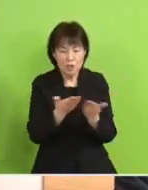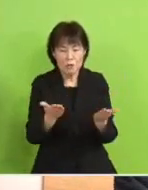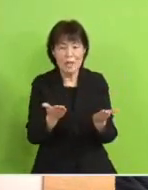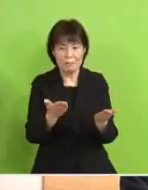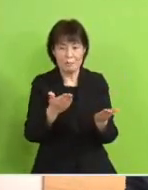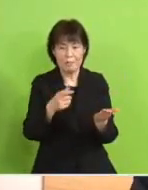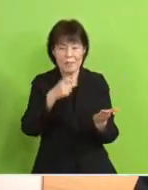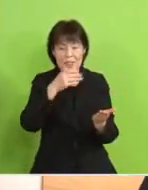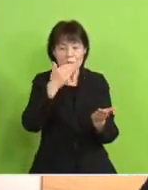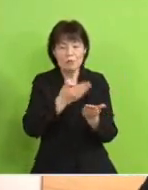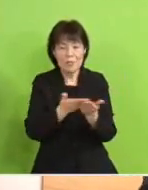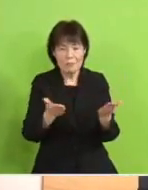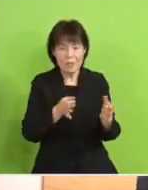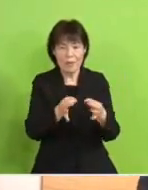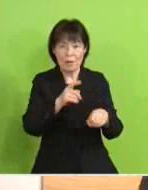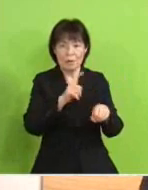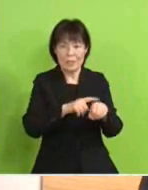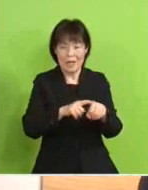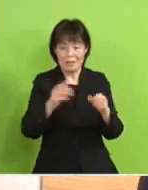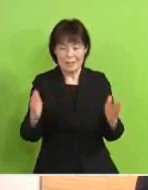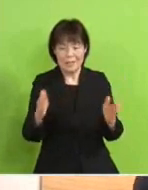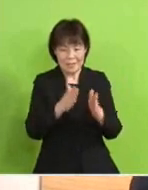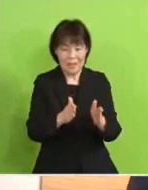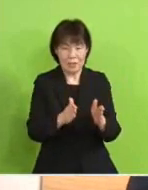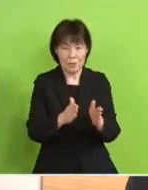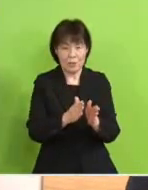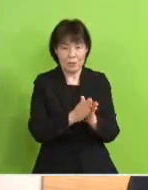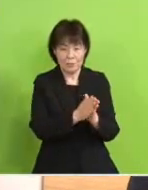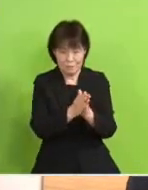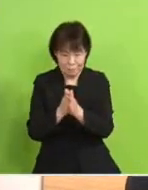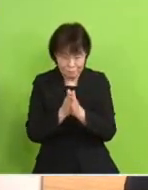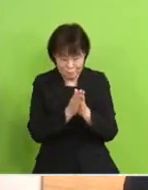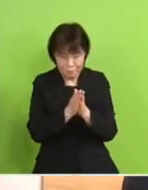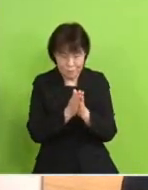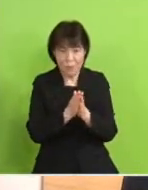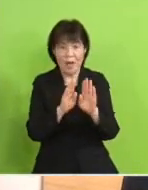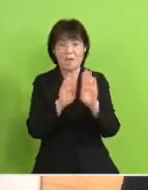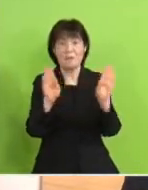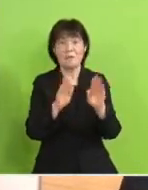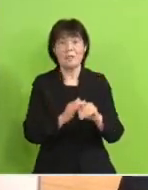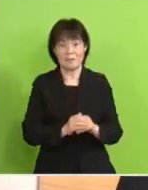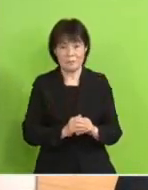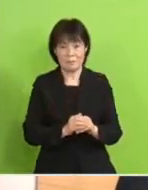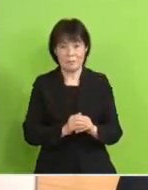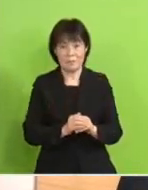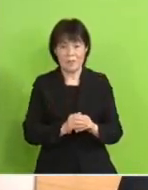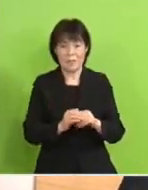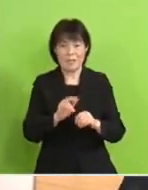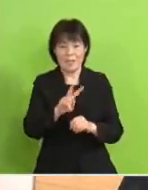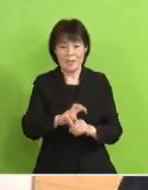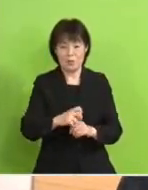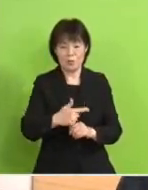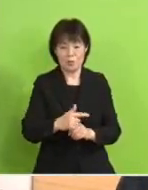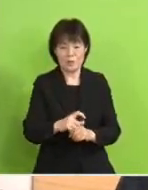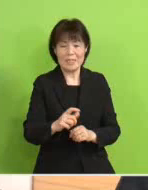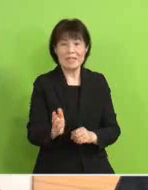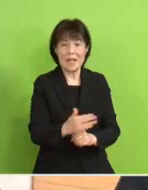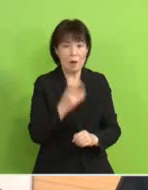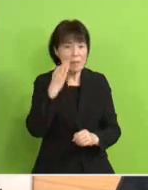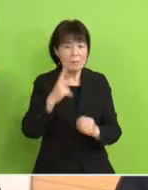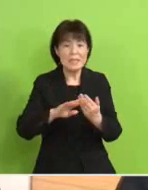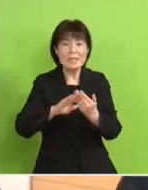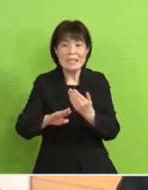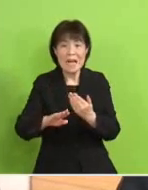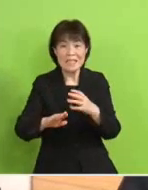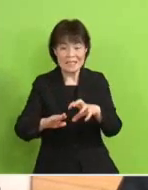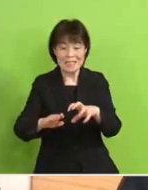への時間、営業時間の短縮要請をスタートさせていただきます。そして26日からは、松山市以